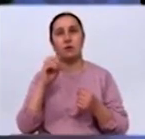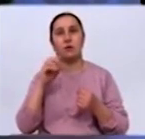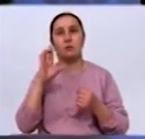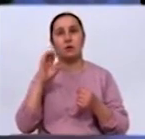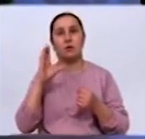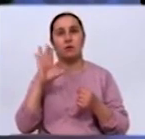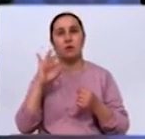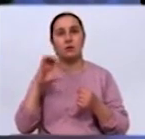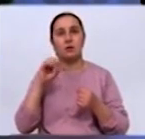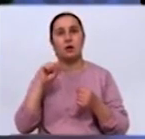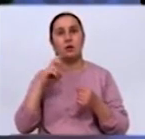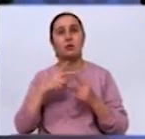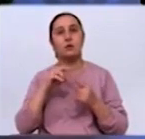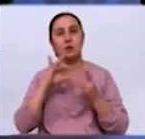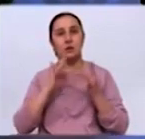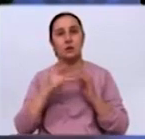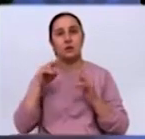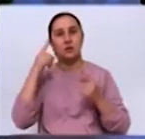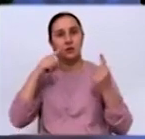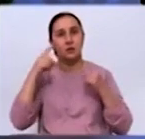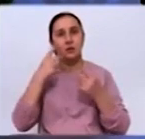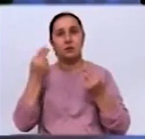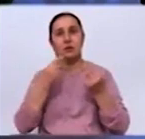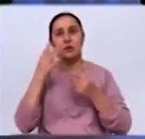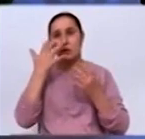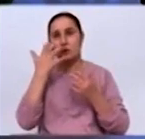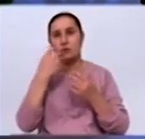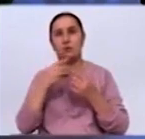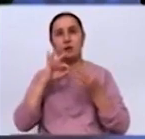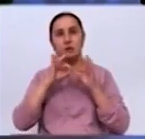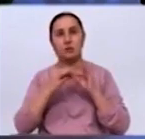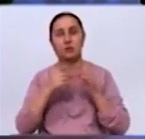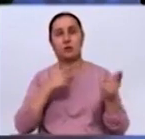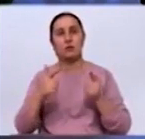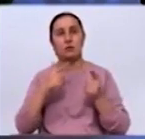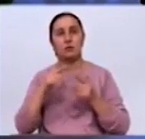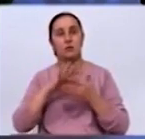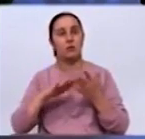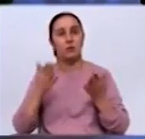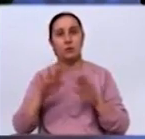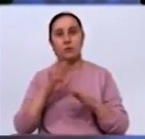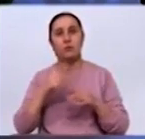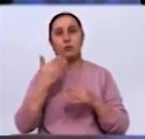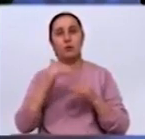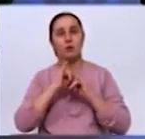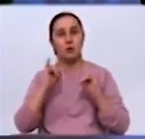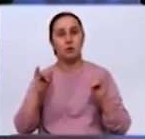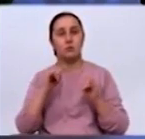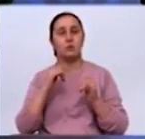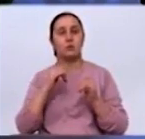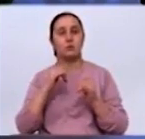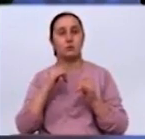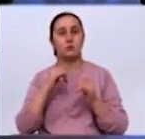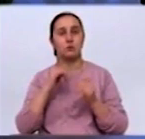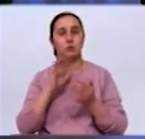bevosita aloqadordir. Internet dizaynerlari rasm, tasvirlar tayyorlash bilan cheklanib qolmasdan, ularni yaratish bilan ham